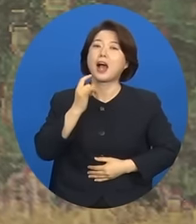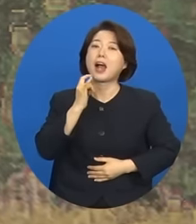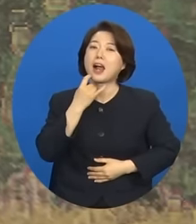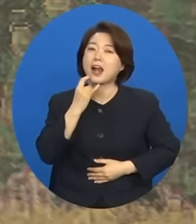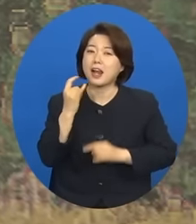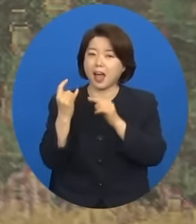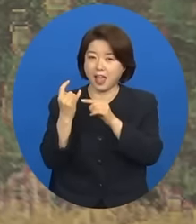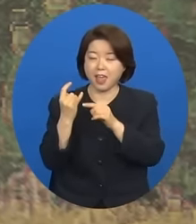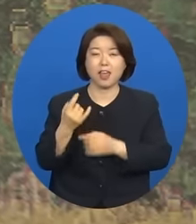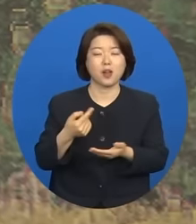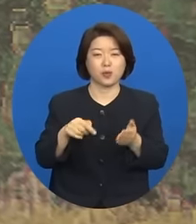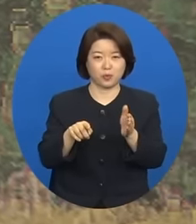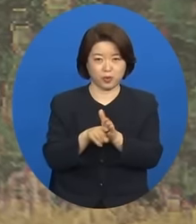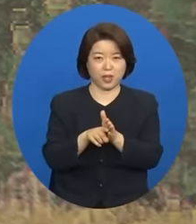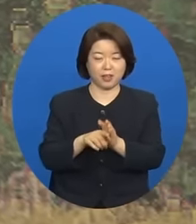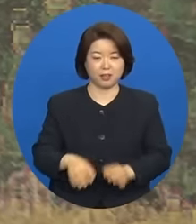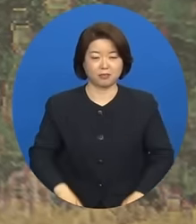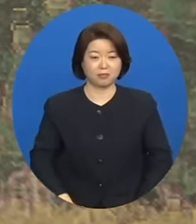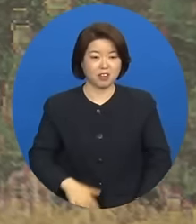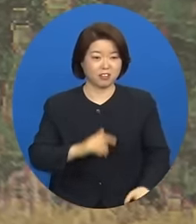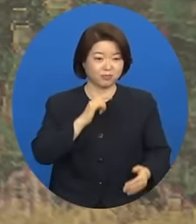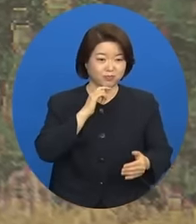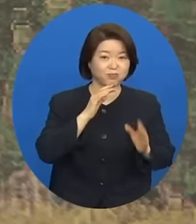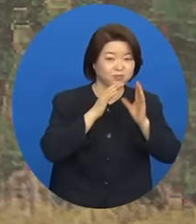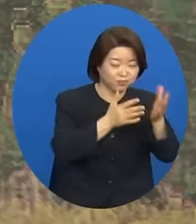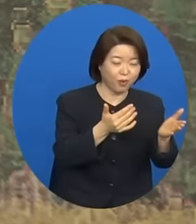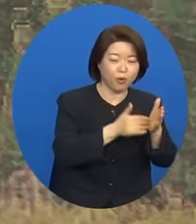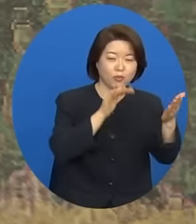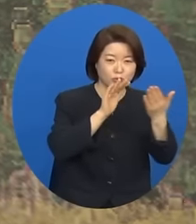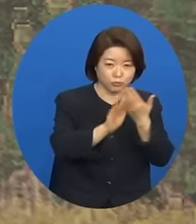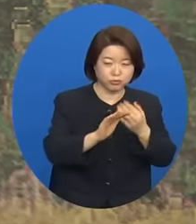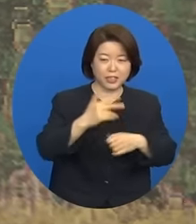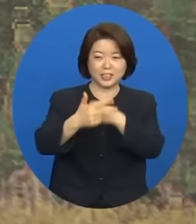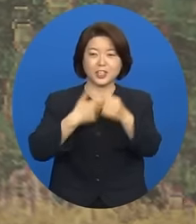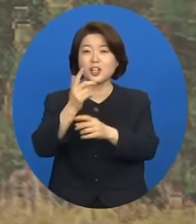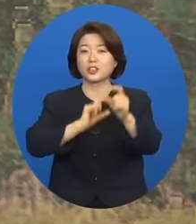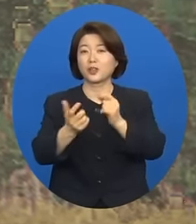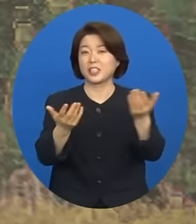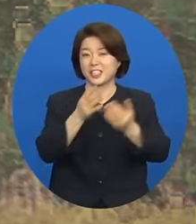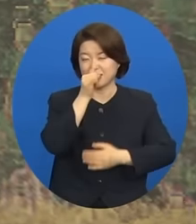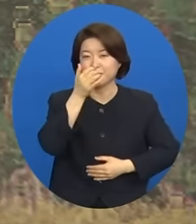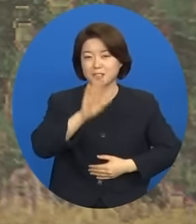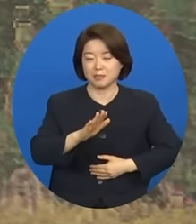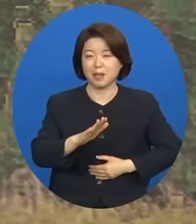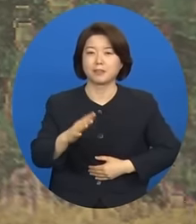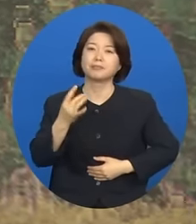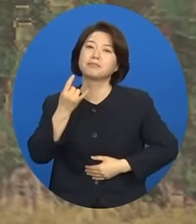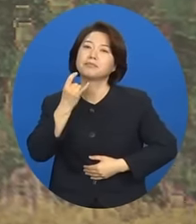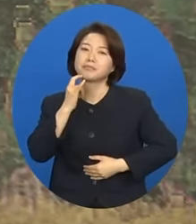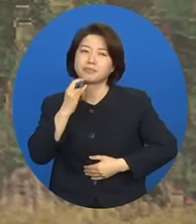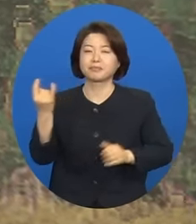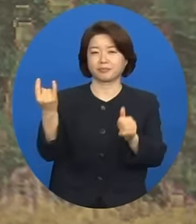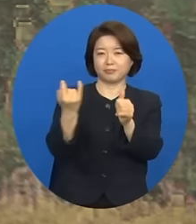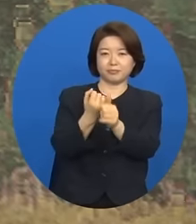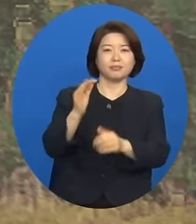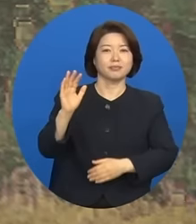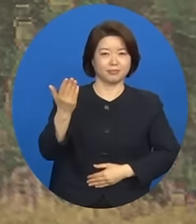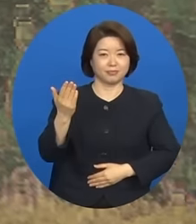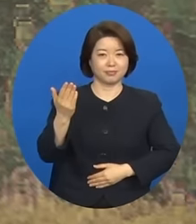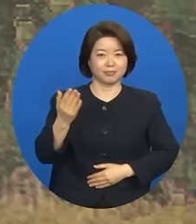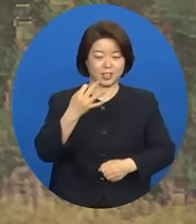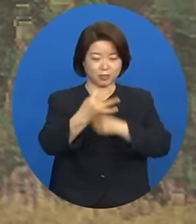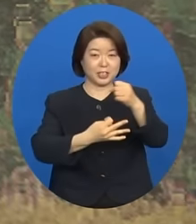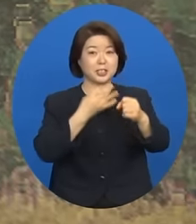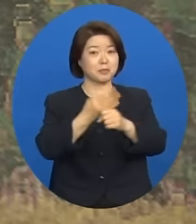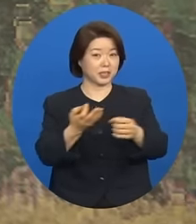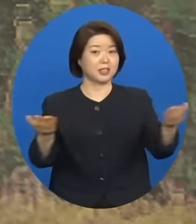다음에 결국 7년을 더 일해야 했지만 어쨌든 그 아내를 얻기 위하여서 그렇게 14년을 일하게 됩니다. 첫